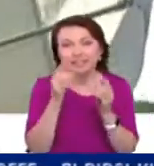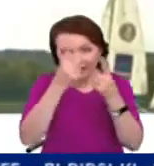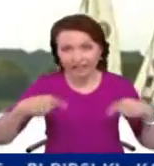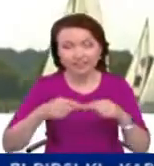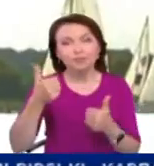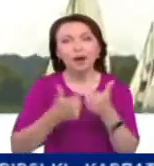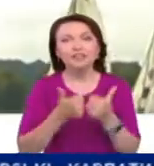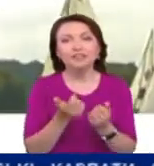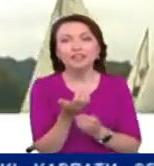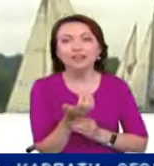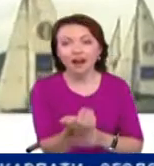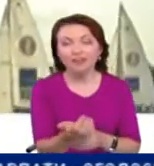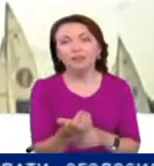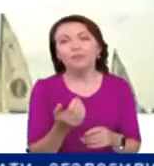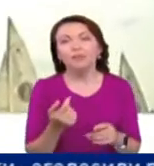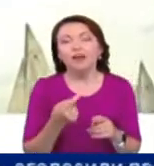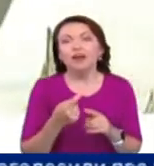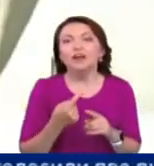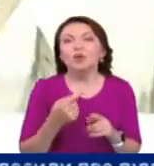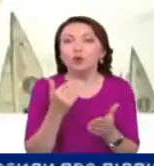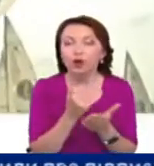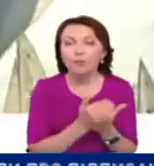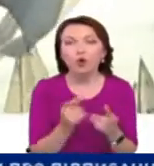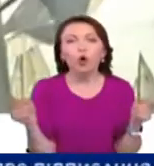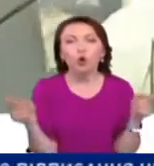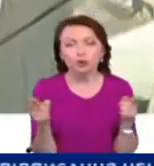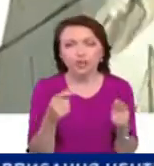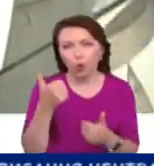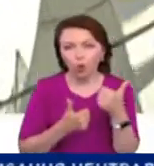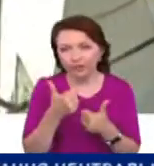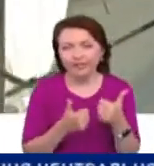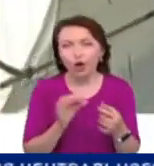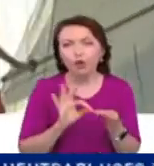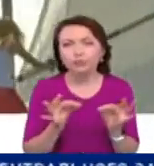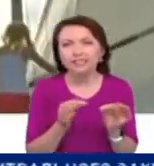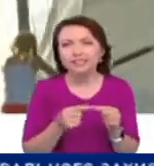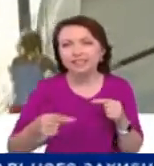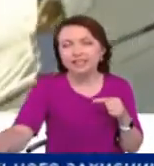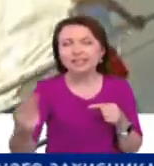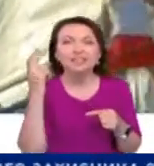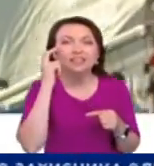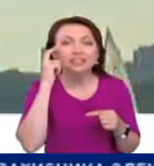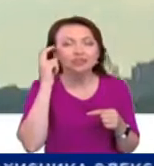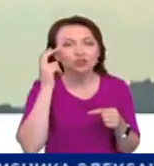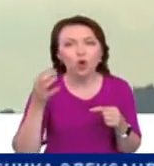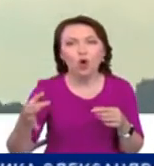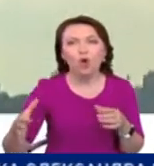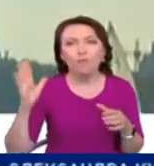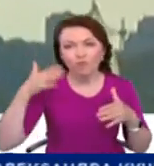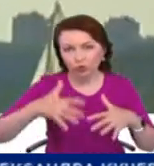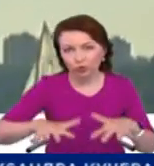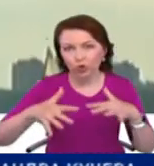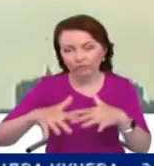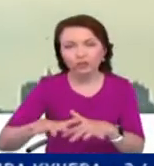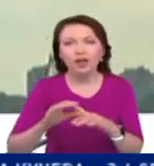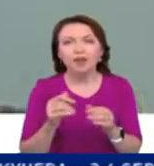класу «Плату-25». У програмі – короткі гонки на олімпійській дистанції на Київському водосховищі біля Вишгорода